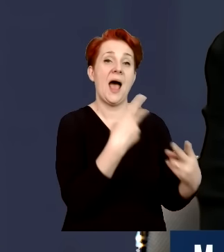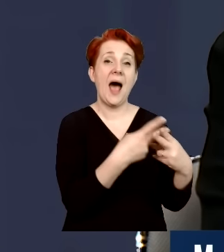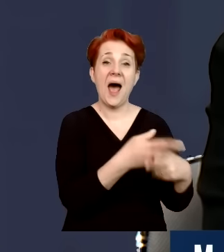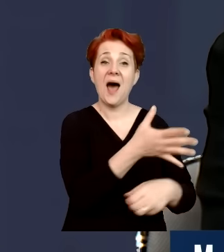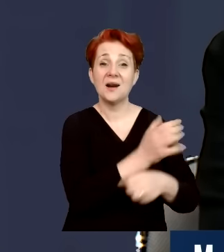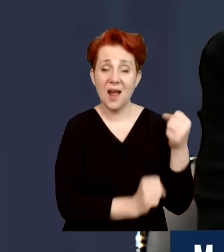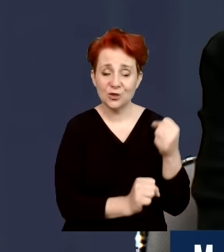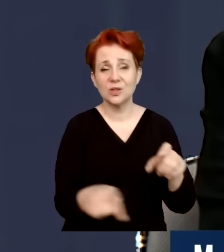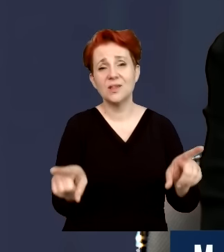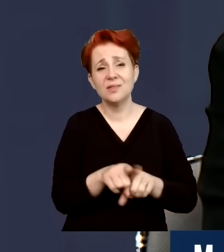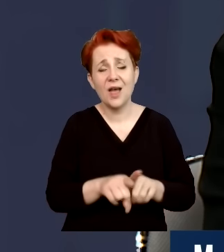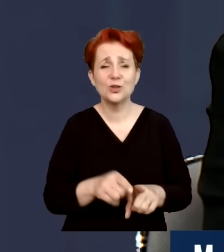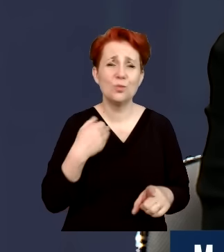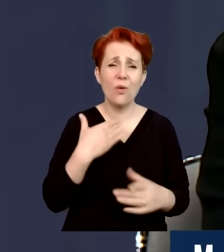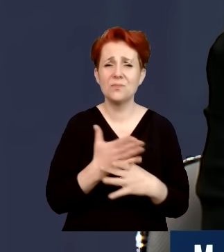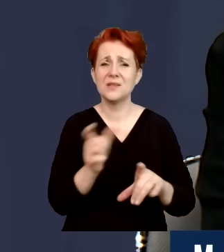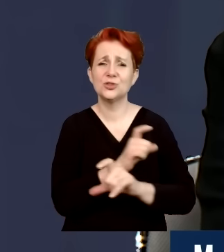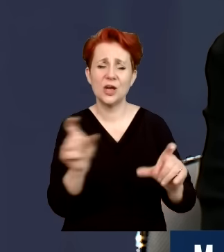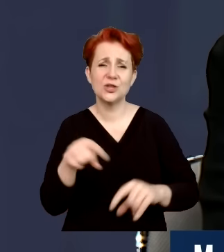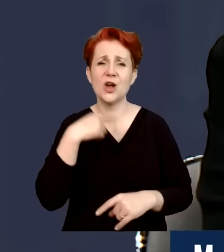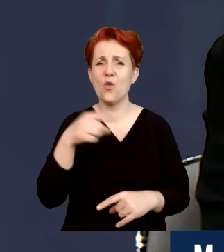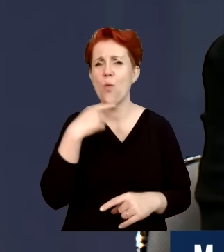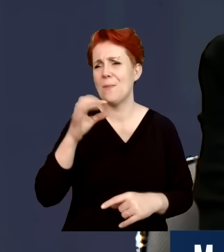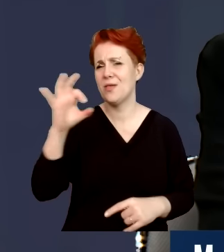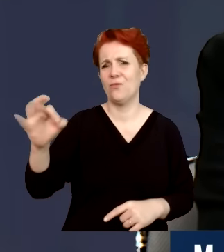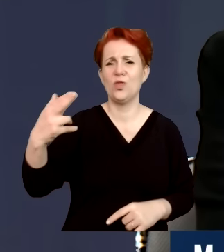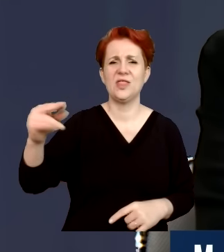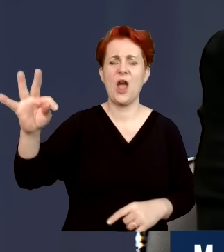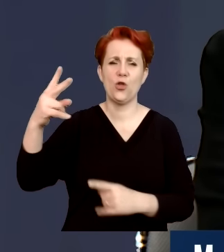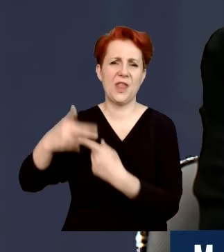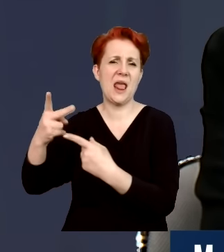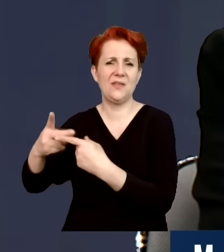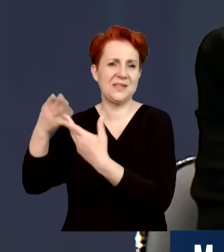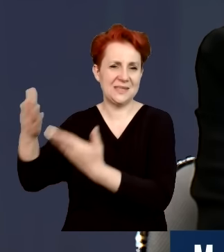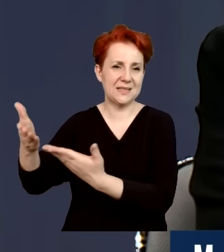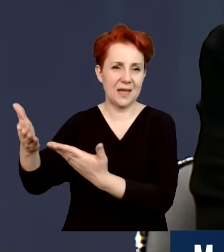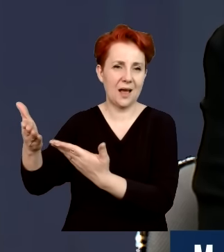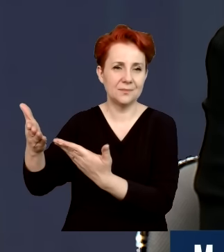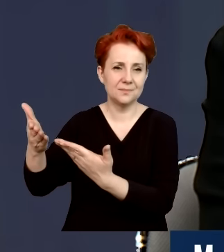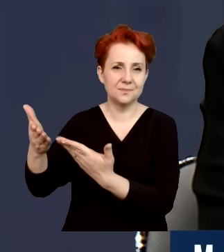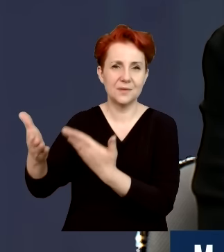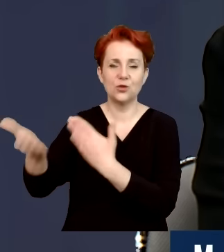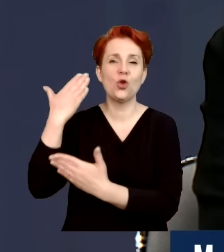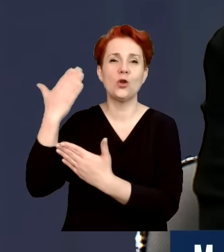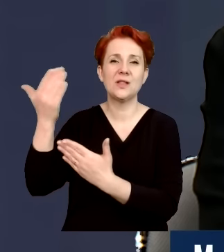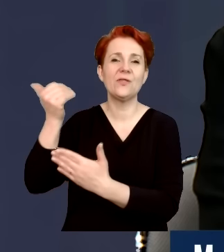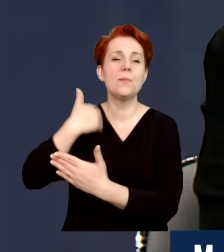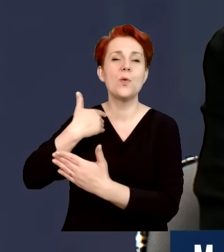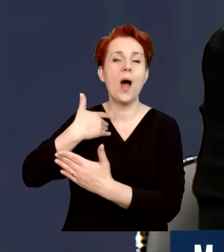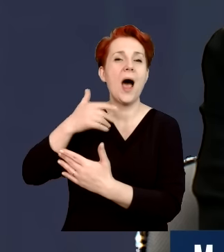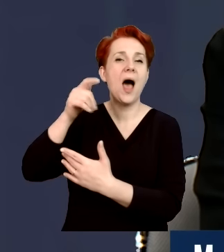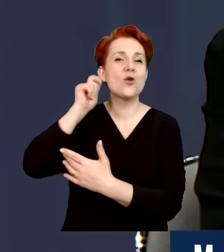międzyczasie jeszcze kłamliwe informacje z neotelewizji przez pewną do niedawna sejmową dziennikarkę,